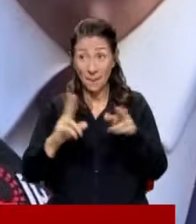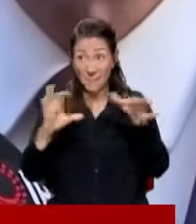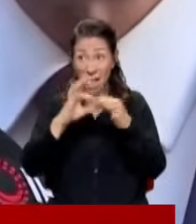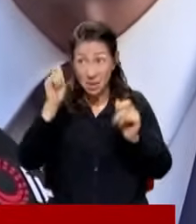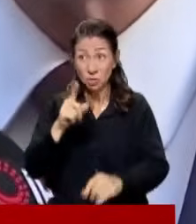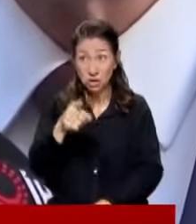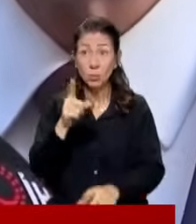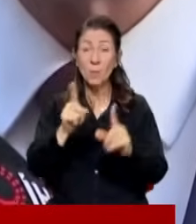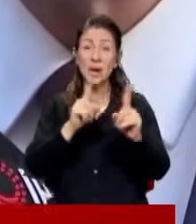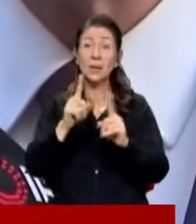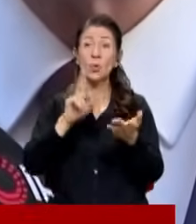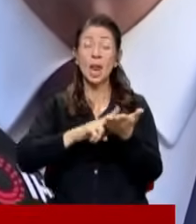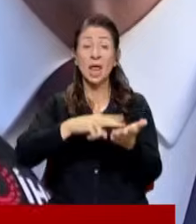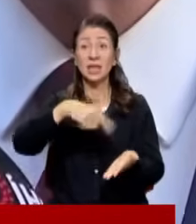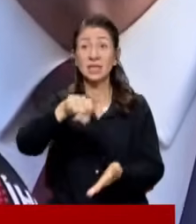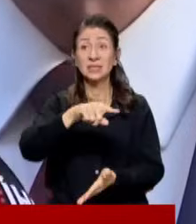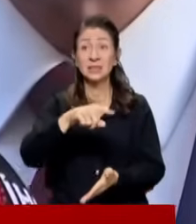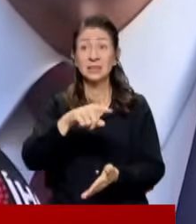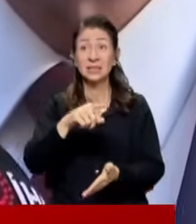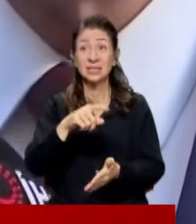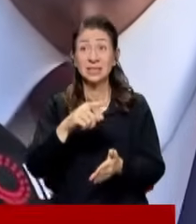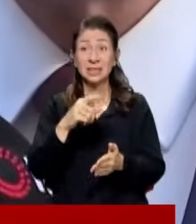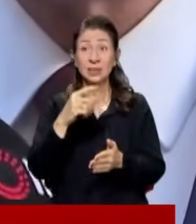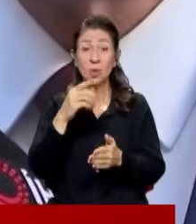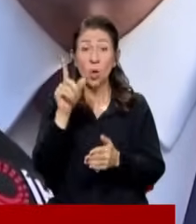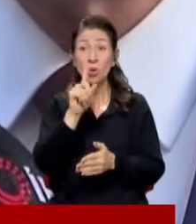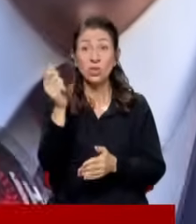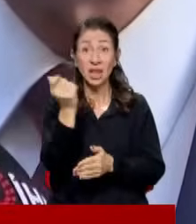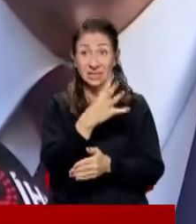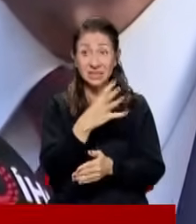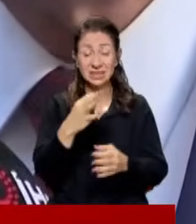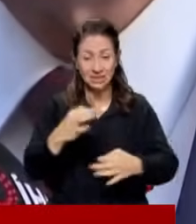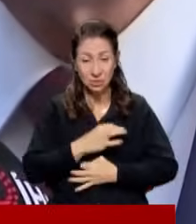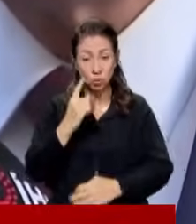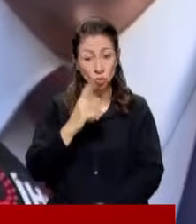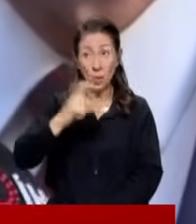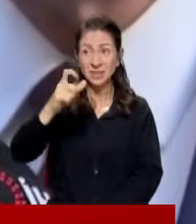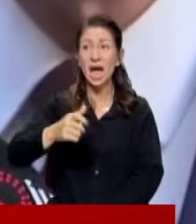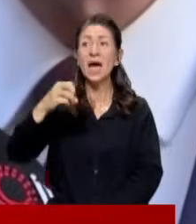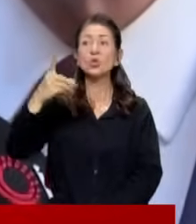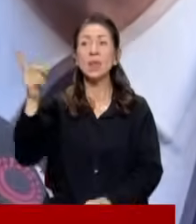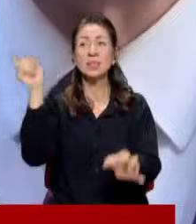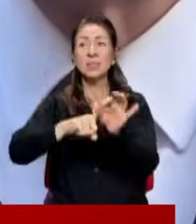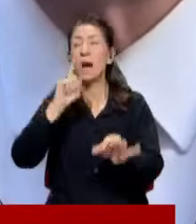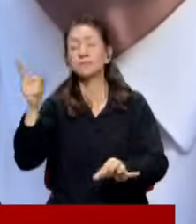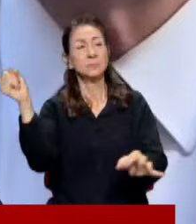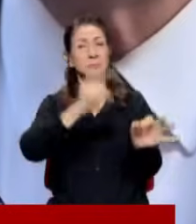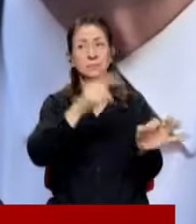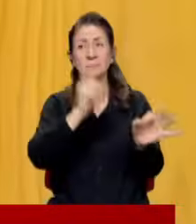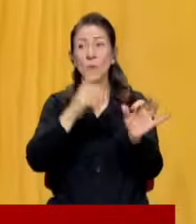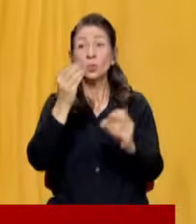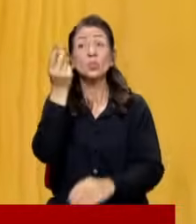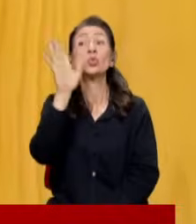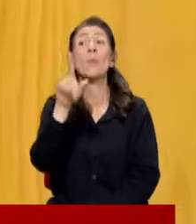bu mahkeme üyelerinin kahir ekseriyetinin 10 tanesinin Sayın Cumhurbaşkanı Erdoğan tarafından atandığını unutmamak icap